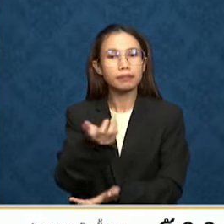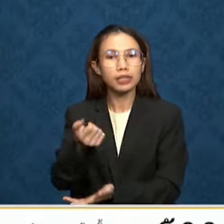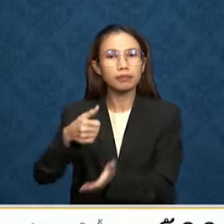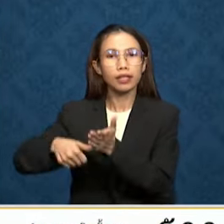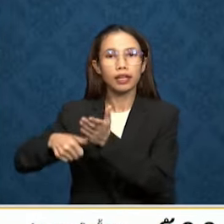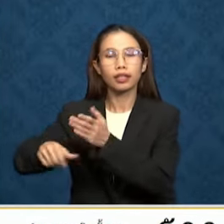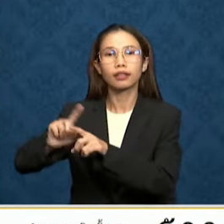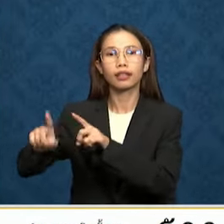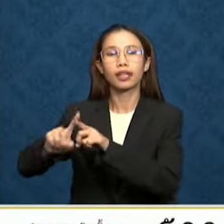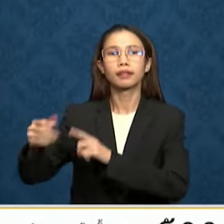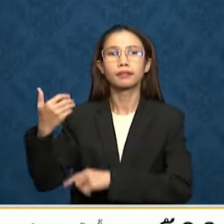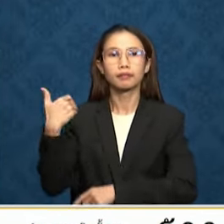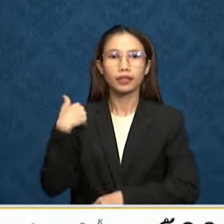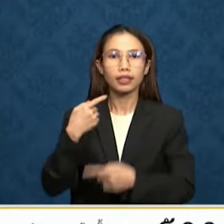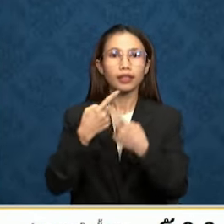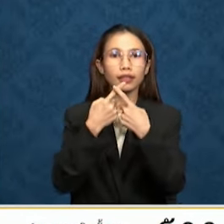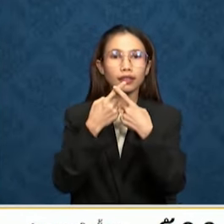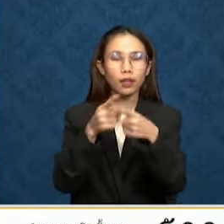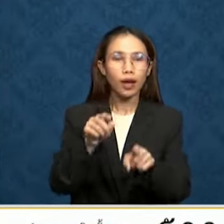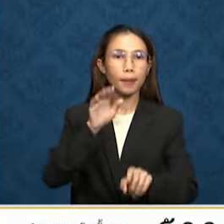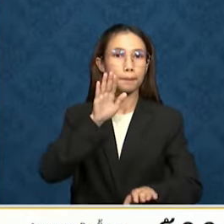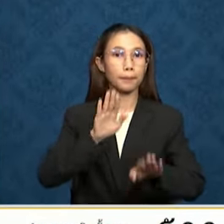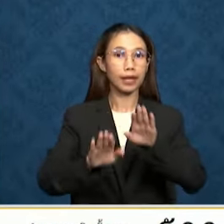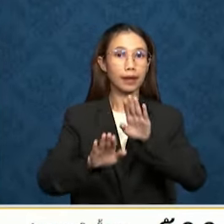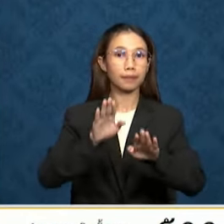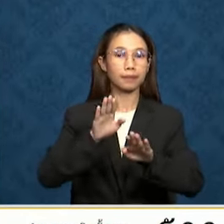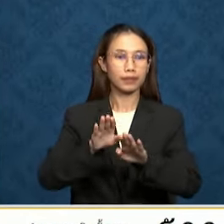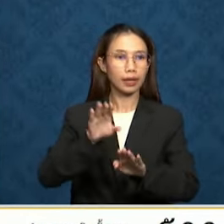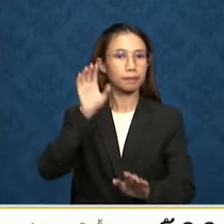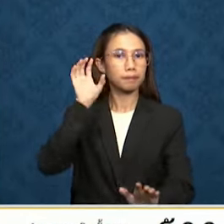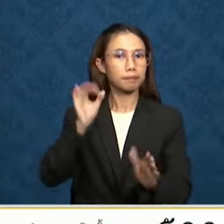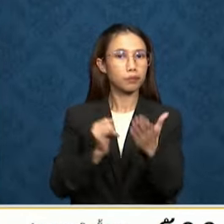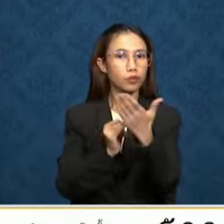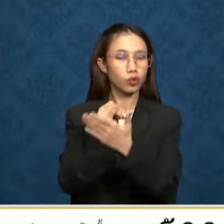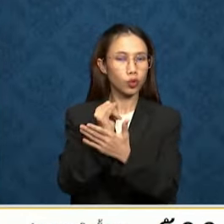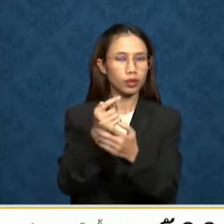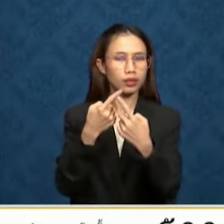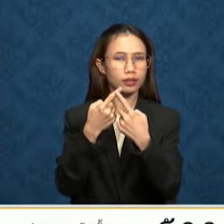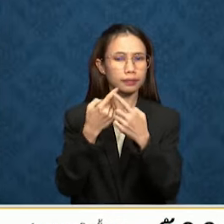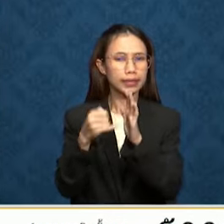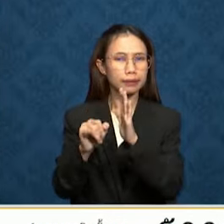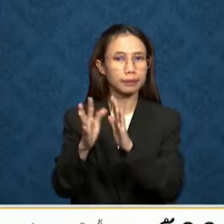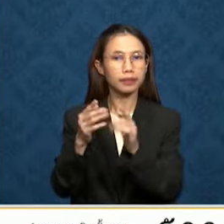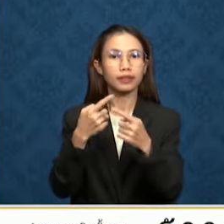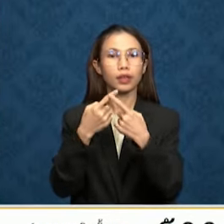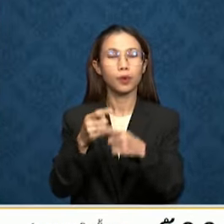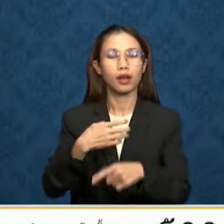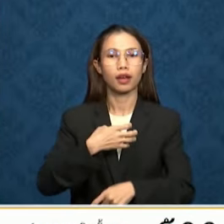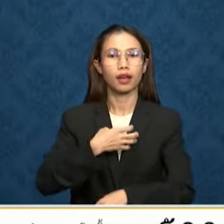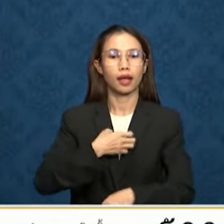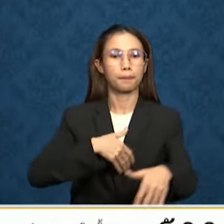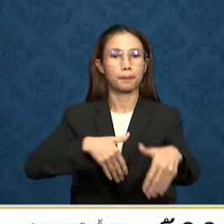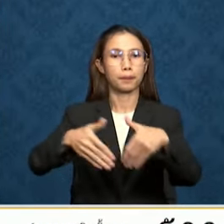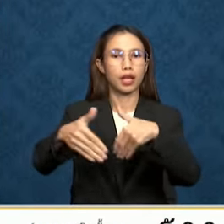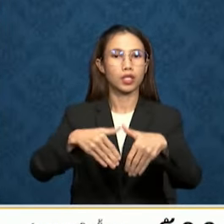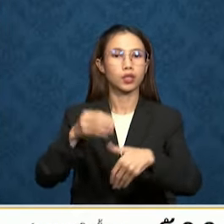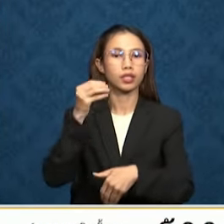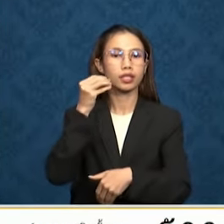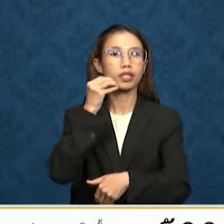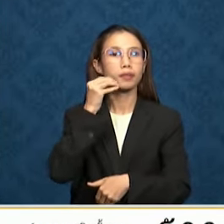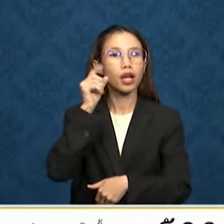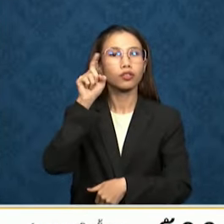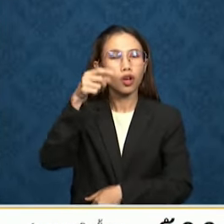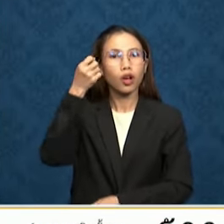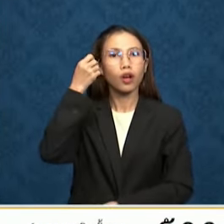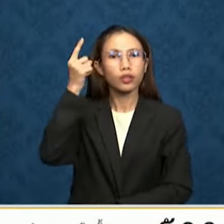หมดนี่อาจจะไม่ใช่การเปรียบเทียบที่ถูกฝาถูกตัวนักนะคะแต่ดิฉันอยากจะให้ประชาชนที่อยู่ทางบ้านเนี่ยได้เข้าใจ